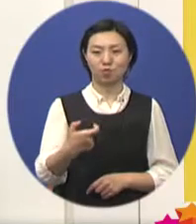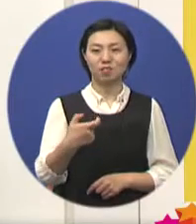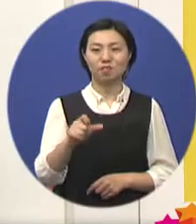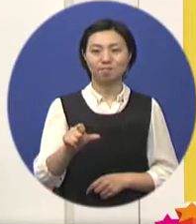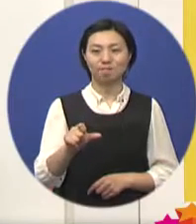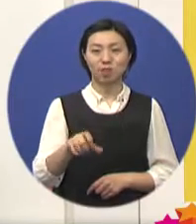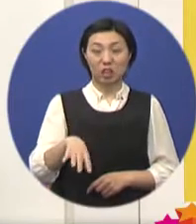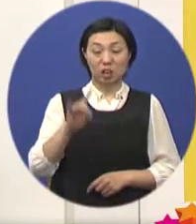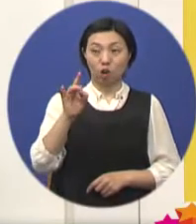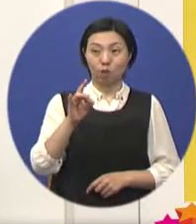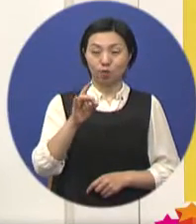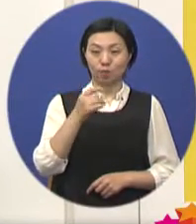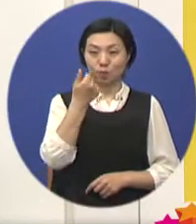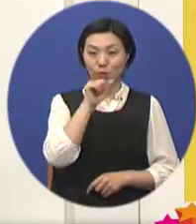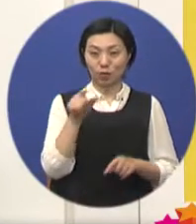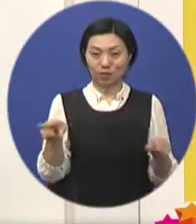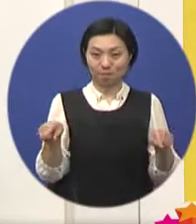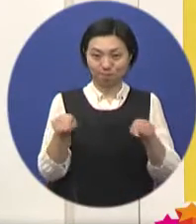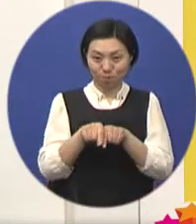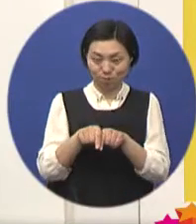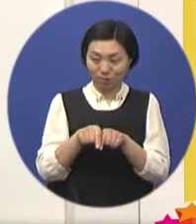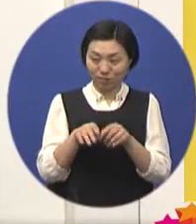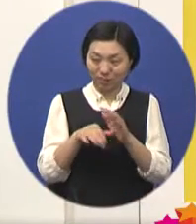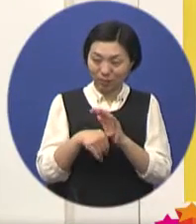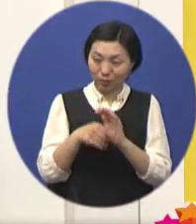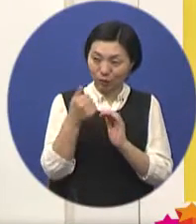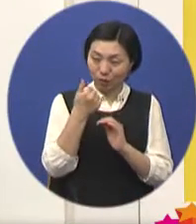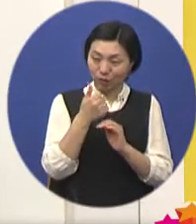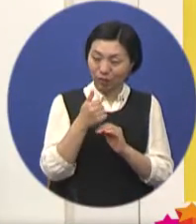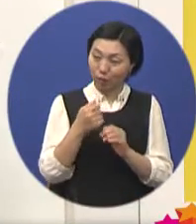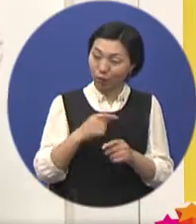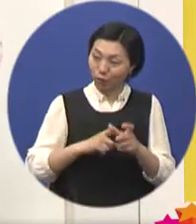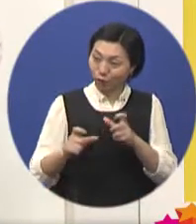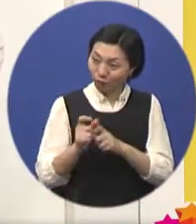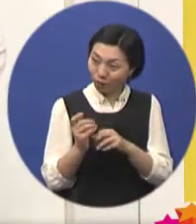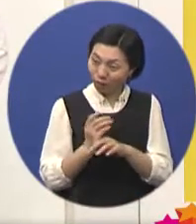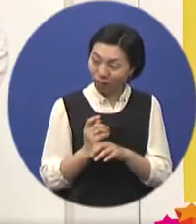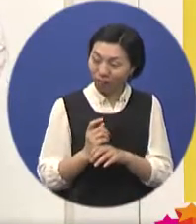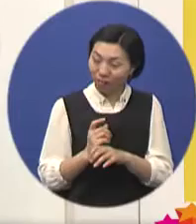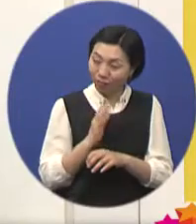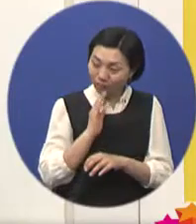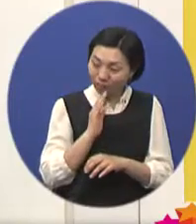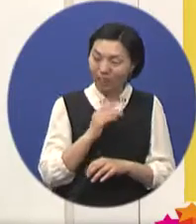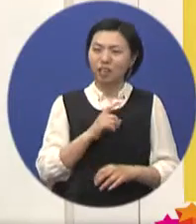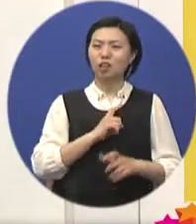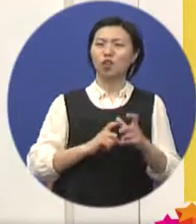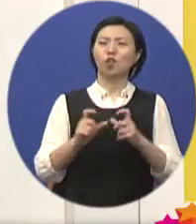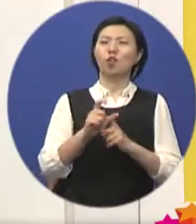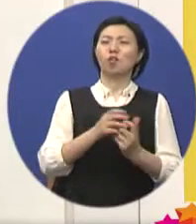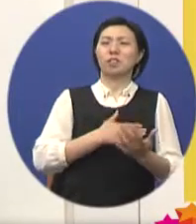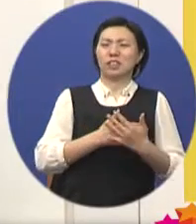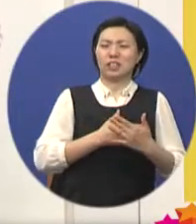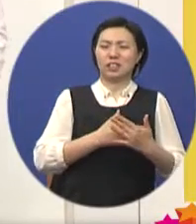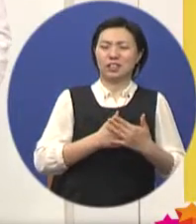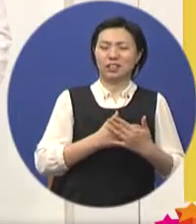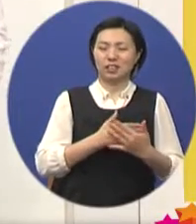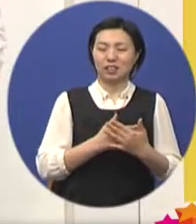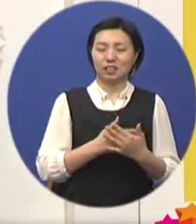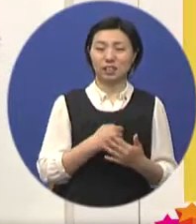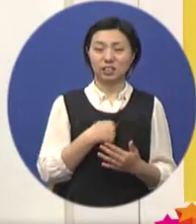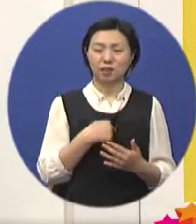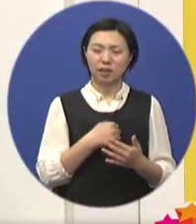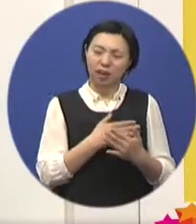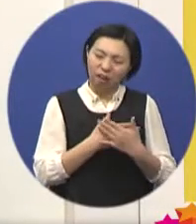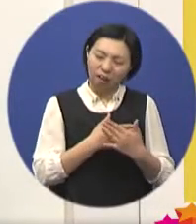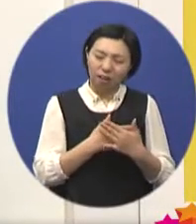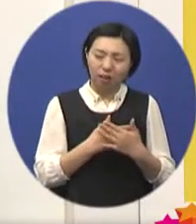선 볼 때하고 그런 기분으로 떨리신가요? 그거보다 더 떨리는 것 같은데요. 가슴이 막 방망이질 치죠? 예, 근데